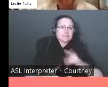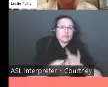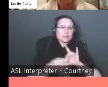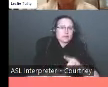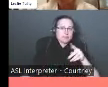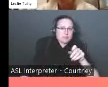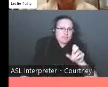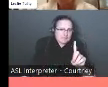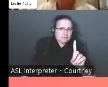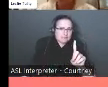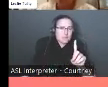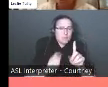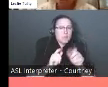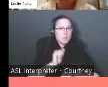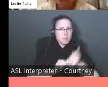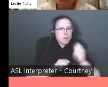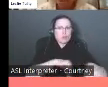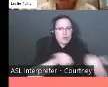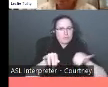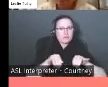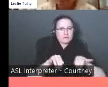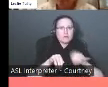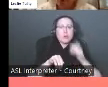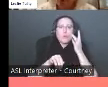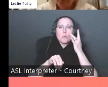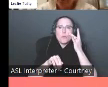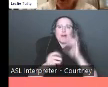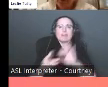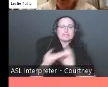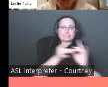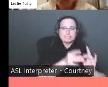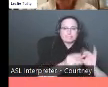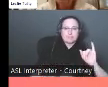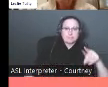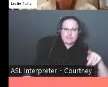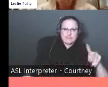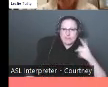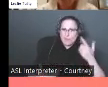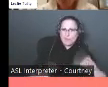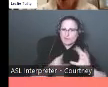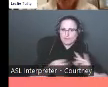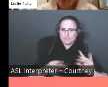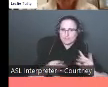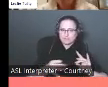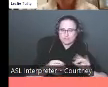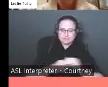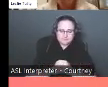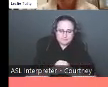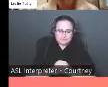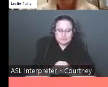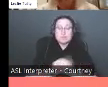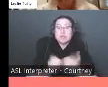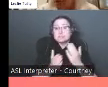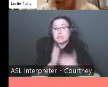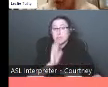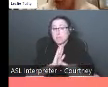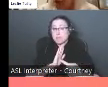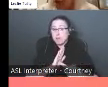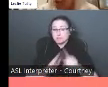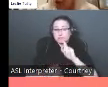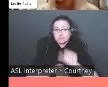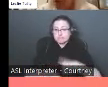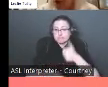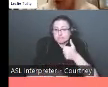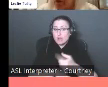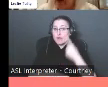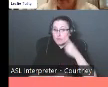plus courantes pour le SSPT qui, comme je l'ai mentionné, est liée souvent à l'AVC. Certains modèles